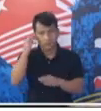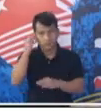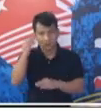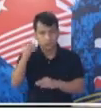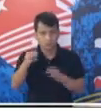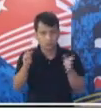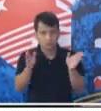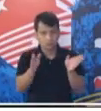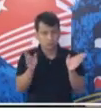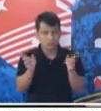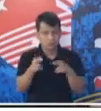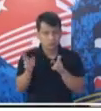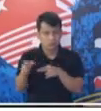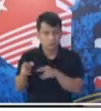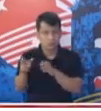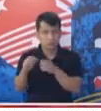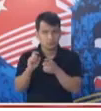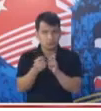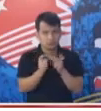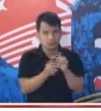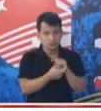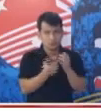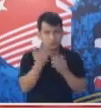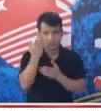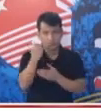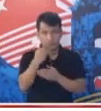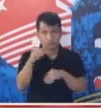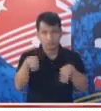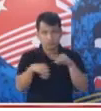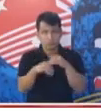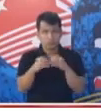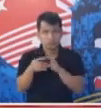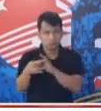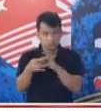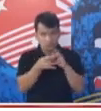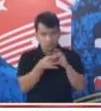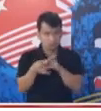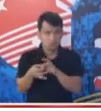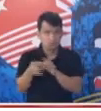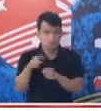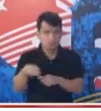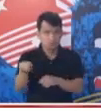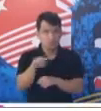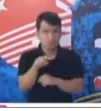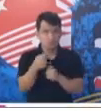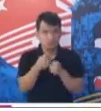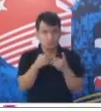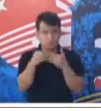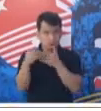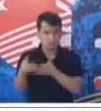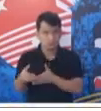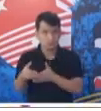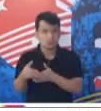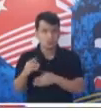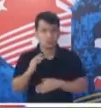na pagbabago lamang ito dahil nais ni Velasco na maayos ang relasyon niya sa mga pinuno ng mga